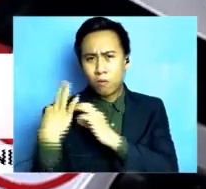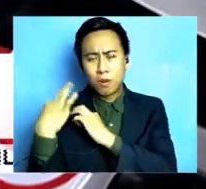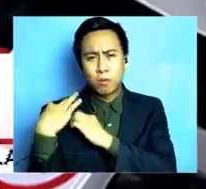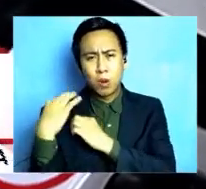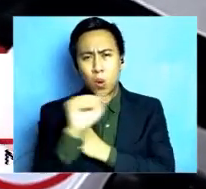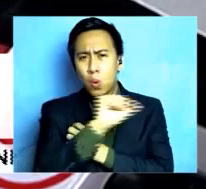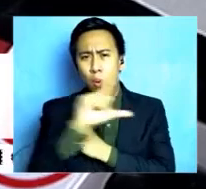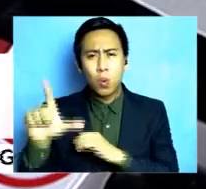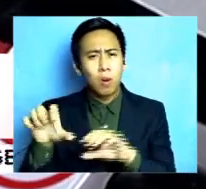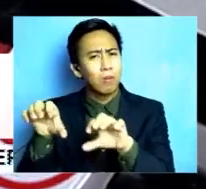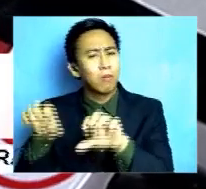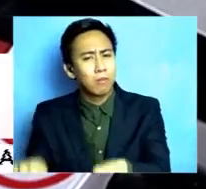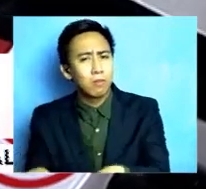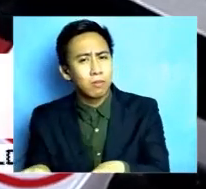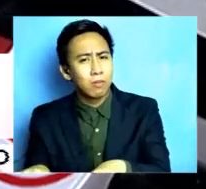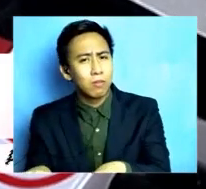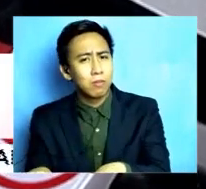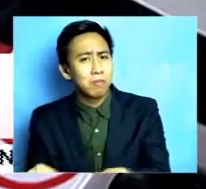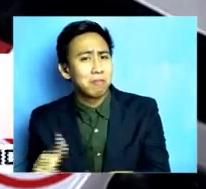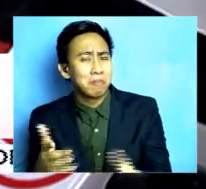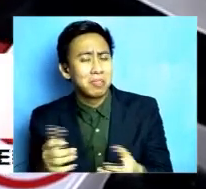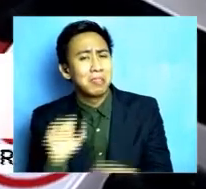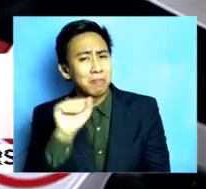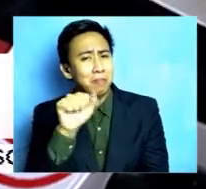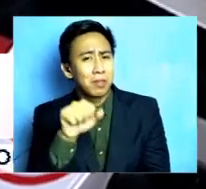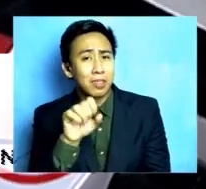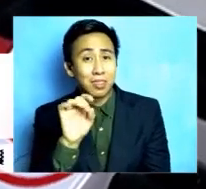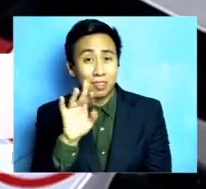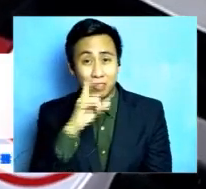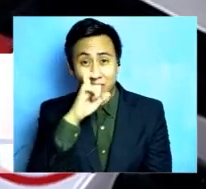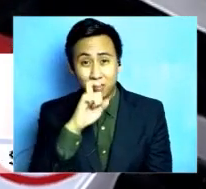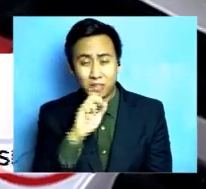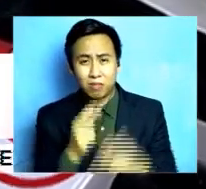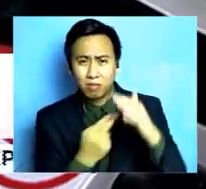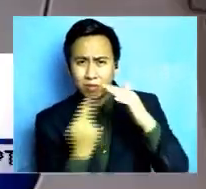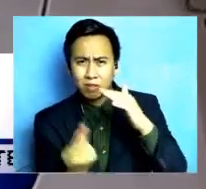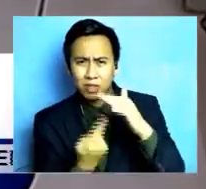po. Which is sabihin natin minor de edad, pero hindi po eh. Buhay po